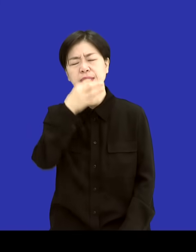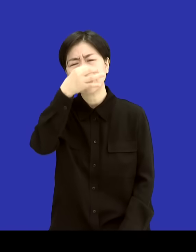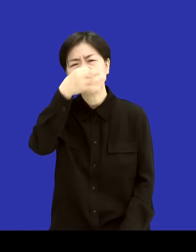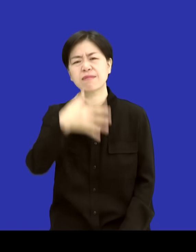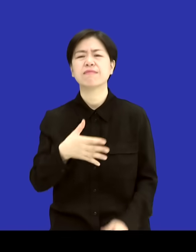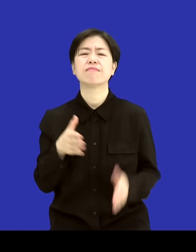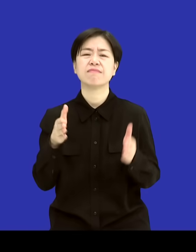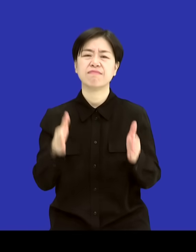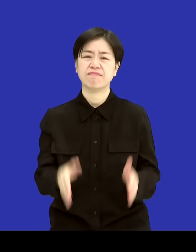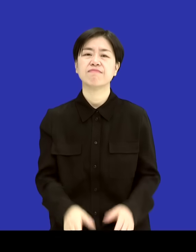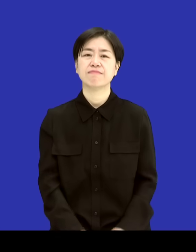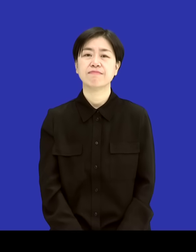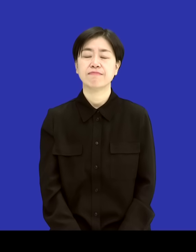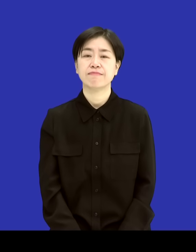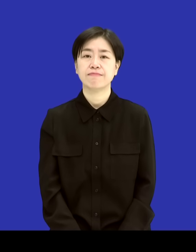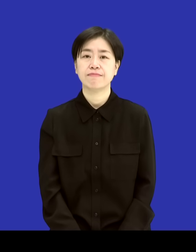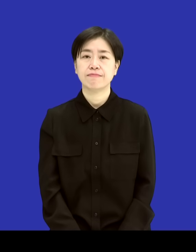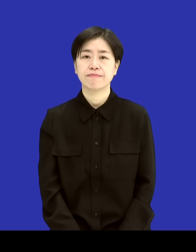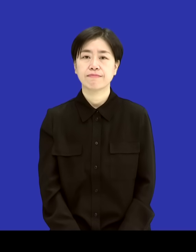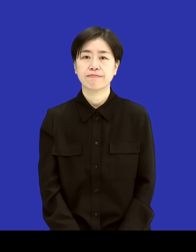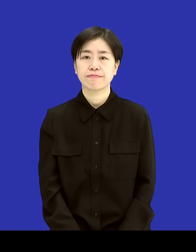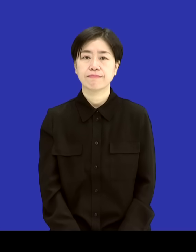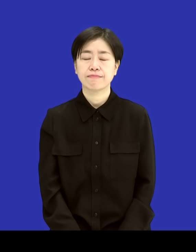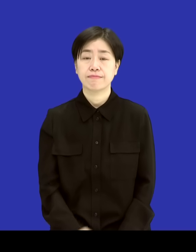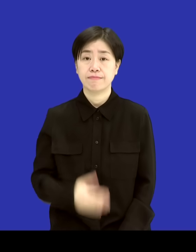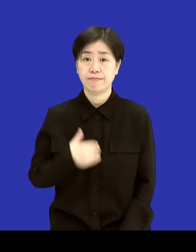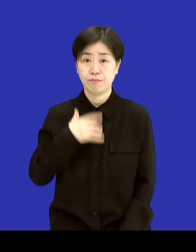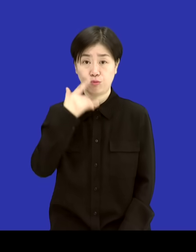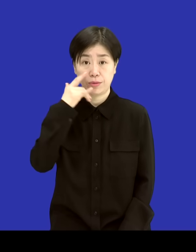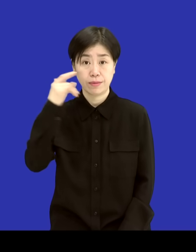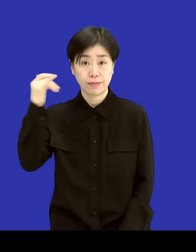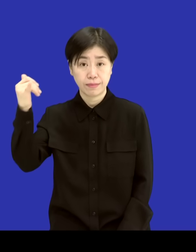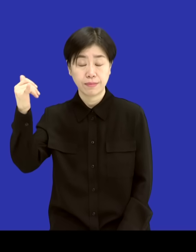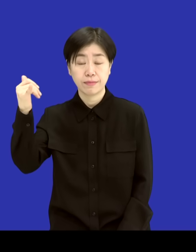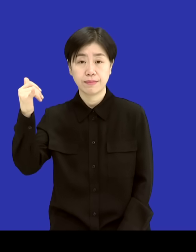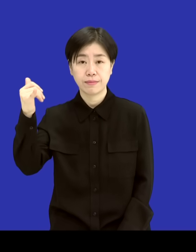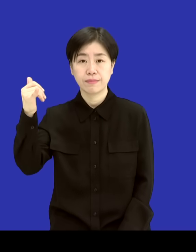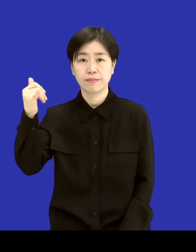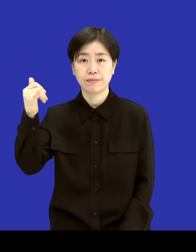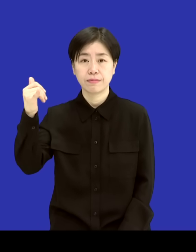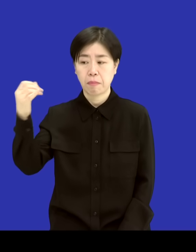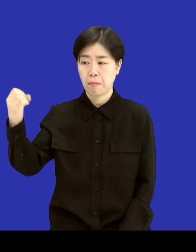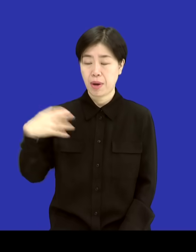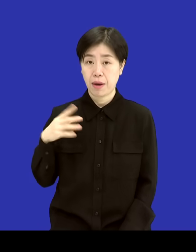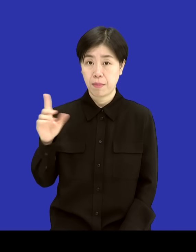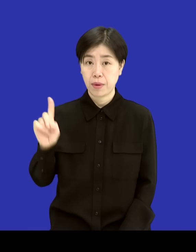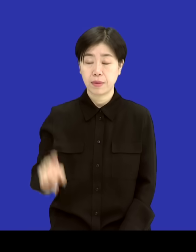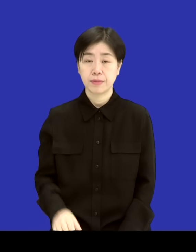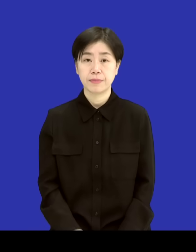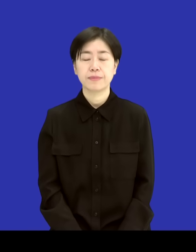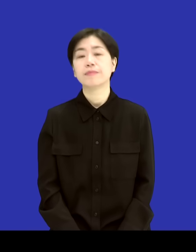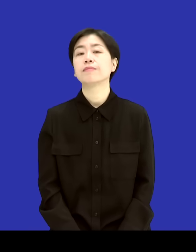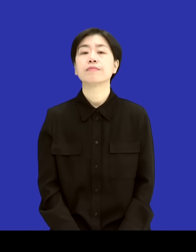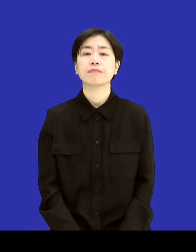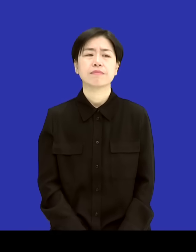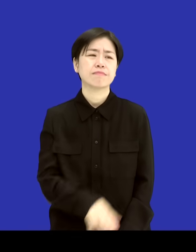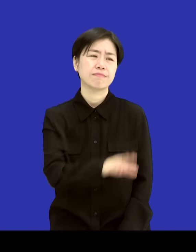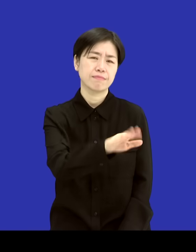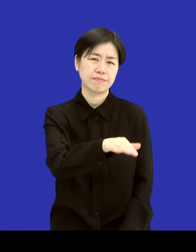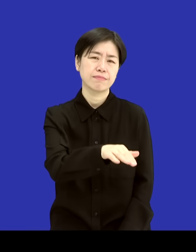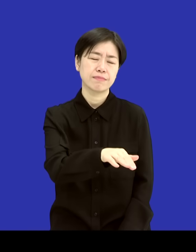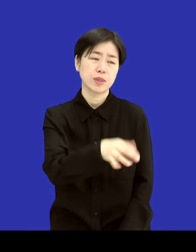힘들고 저는 그때 근데 부모님께서 저에게 그때 말씀해 주셨던 게 주신